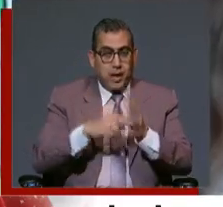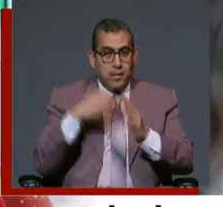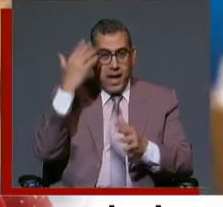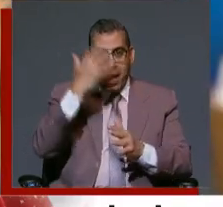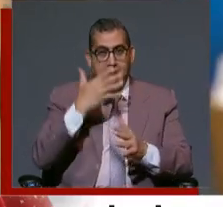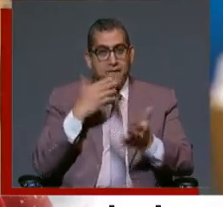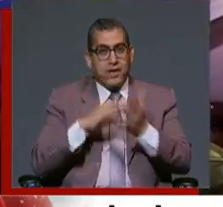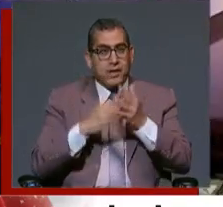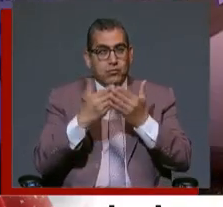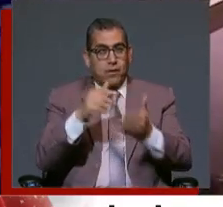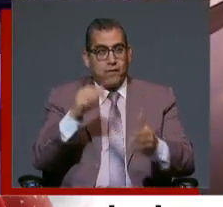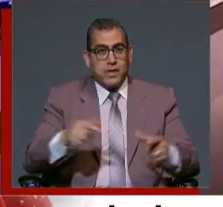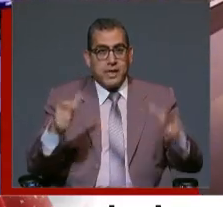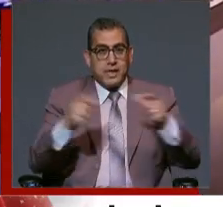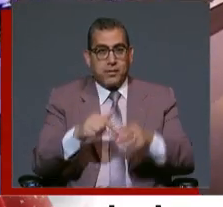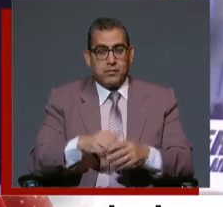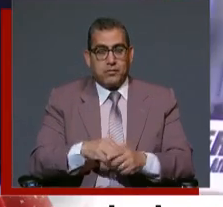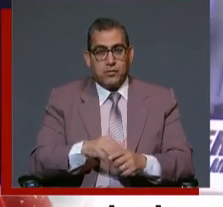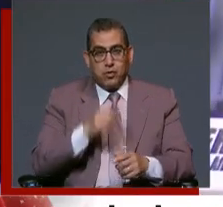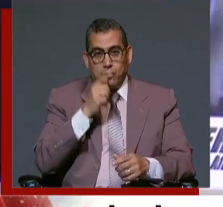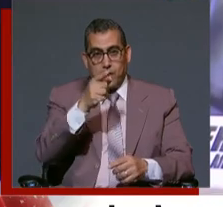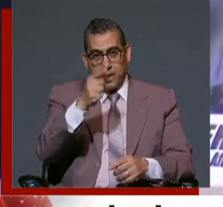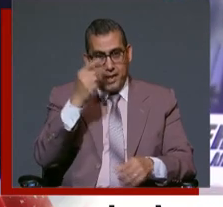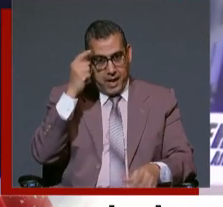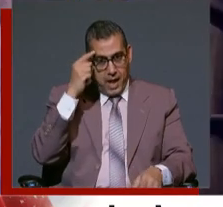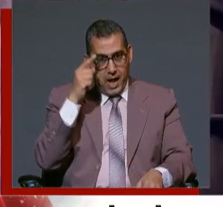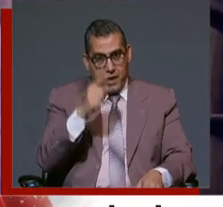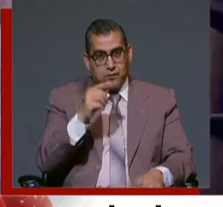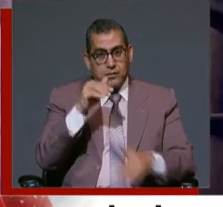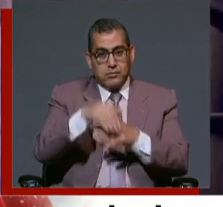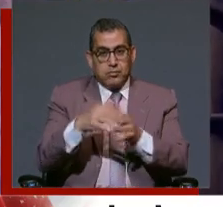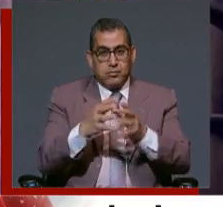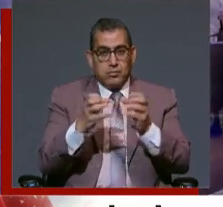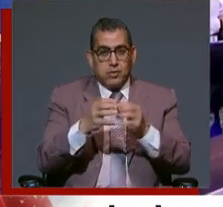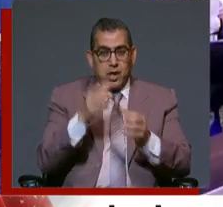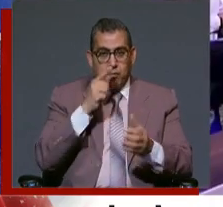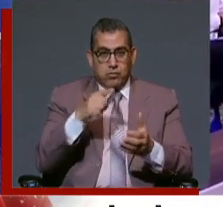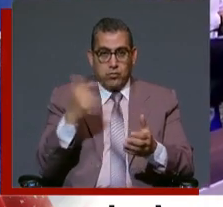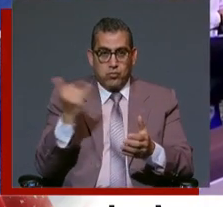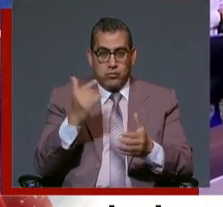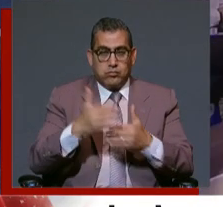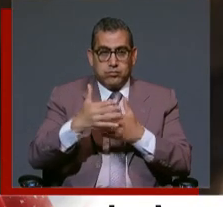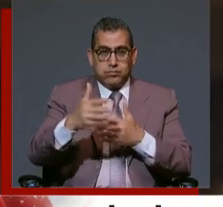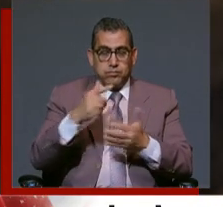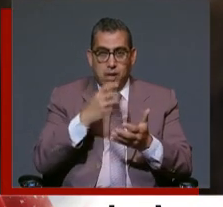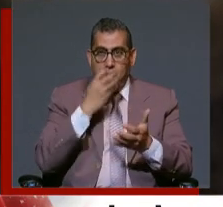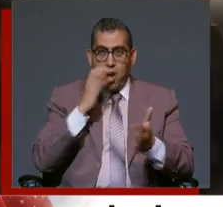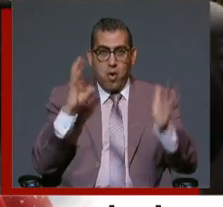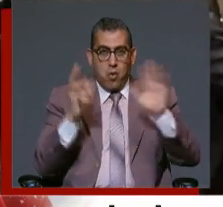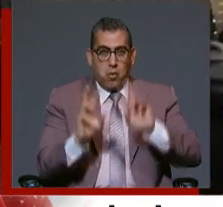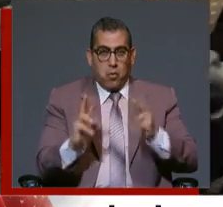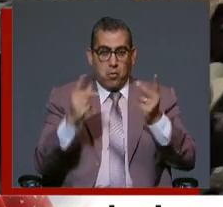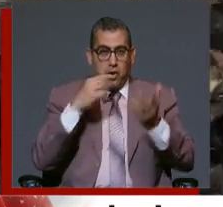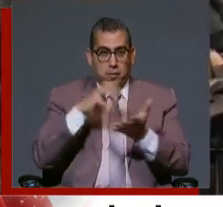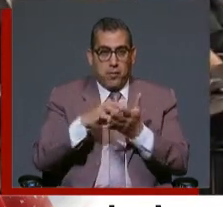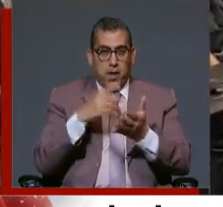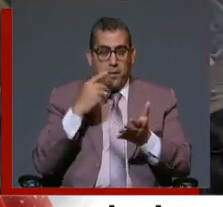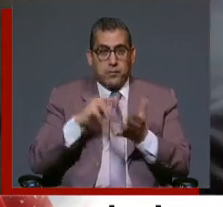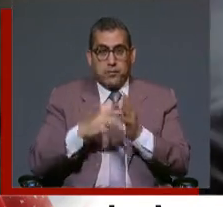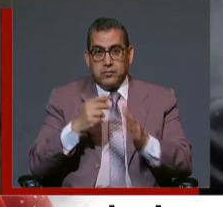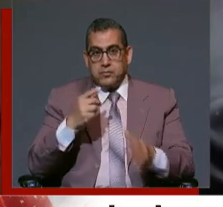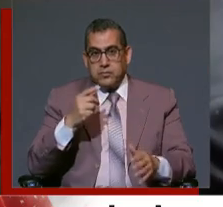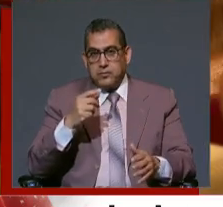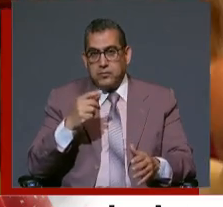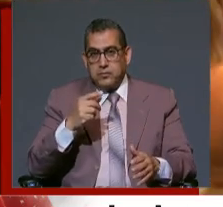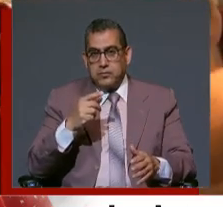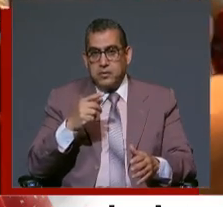هذه الاجتماعات. طبعا أنت عارف أن من ضمن المشاكل الخاصة بتغير المناخ قضية التكلف، وإزاي